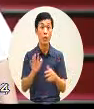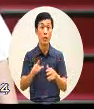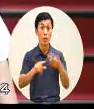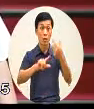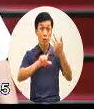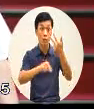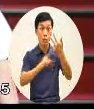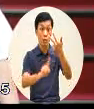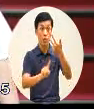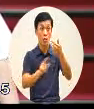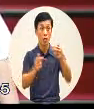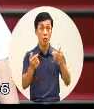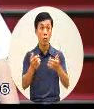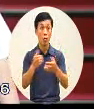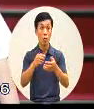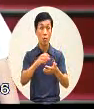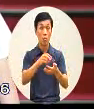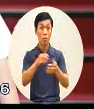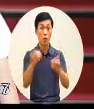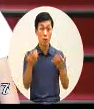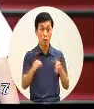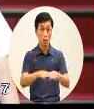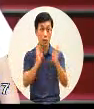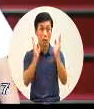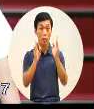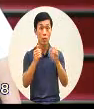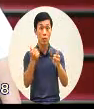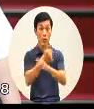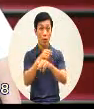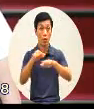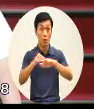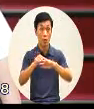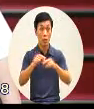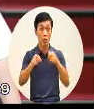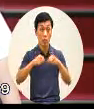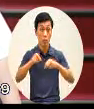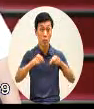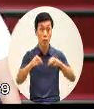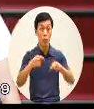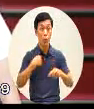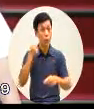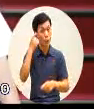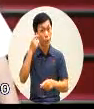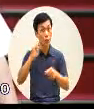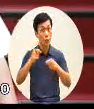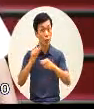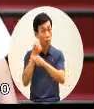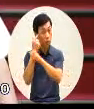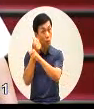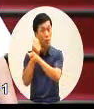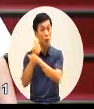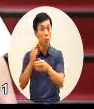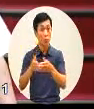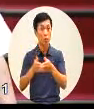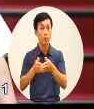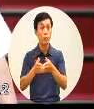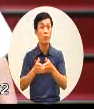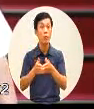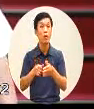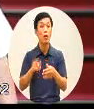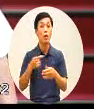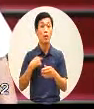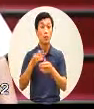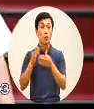号要实施代金啦、啊、我是认为是可以去考虑哦、是不是可以中央啦、啊、请示103年